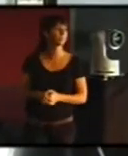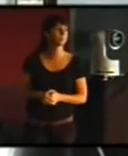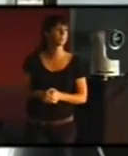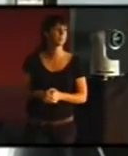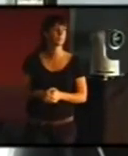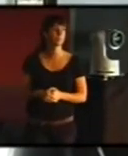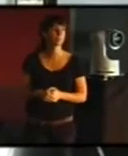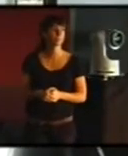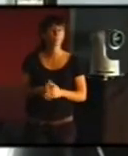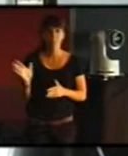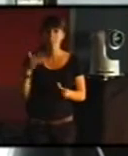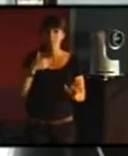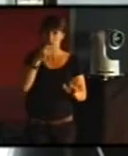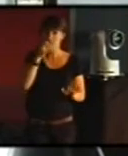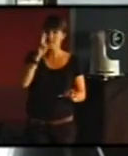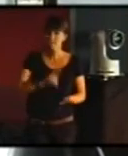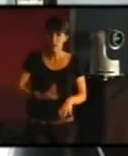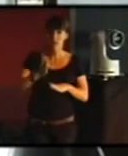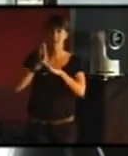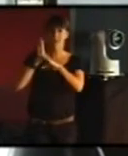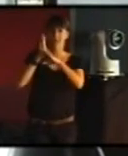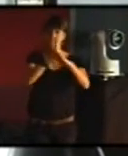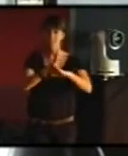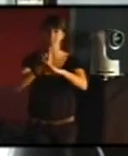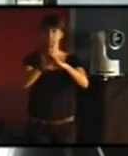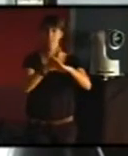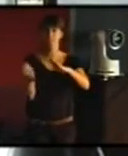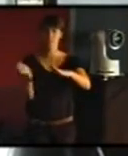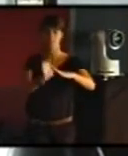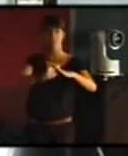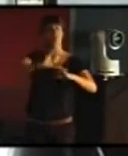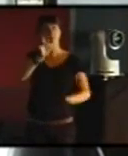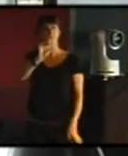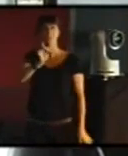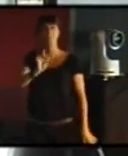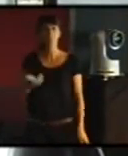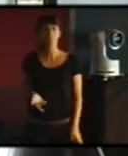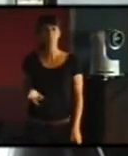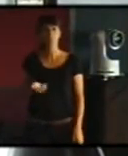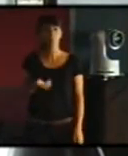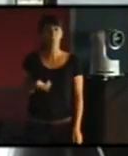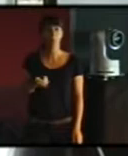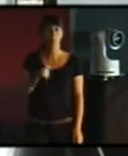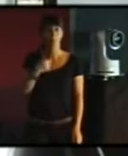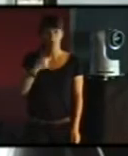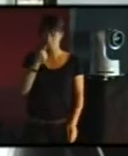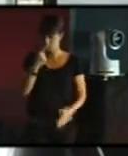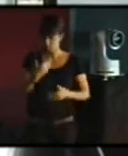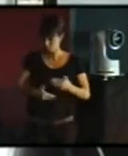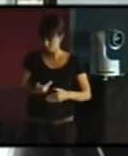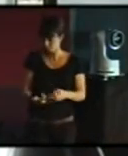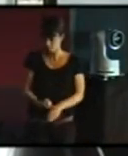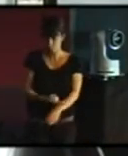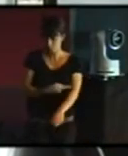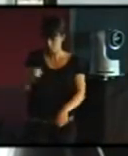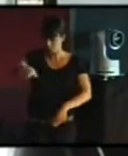Je ne crois pas que c'est un camouflage réellement dans la réalité de la façon dont ça a été créé. C'est vraiment venu de ce qui a été ressenti